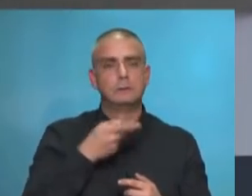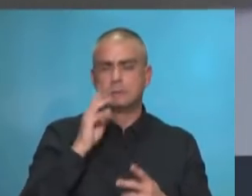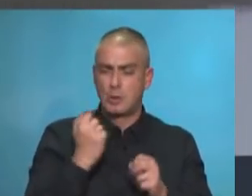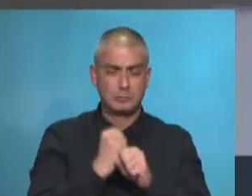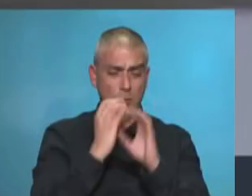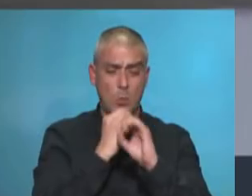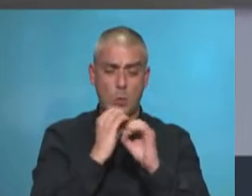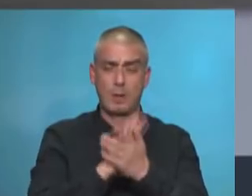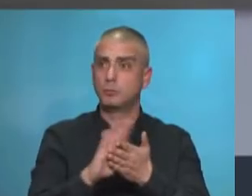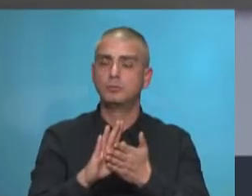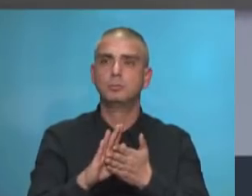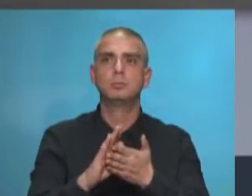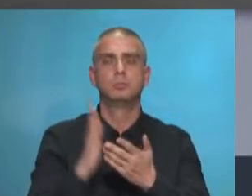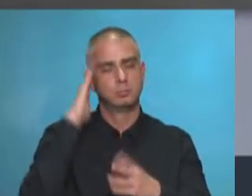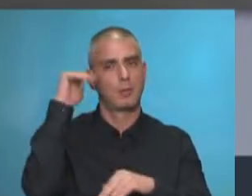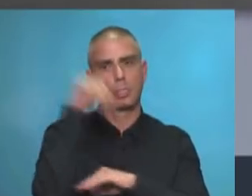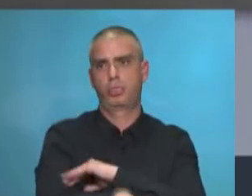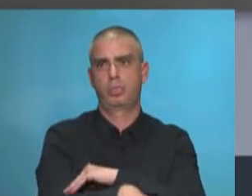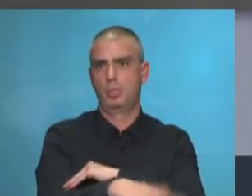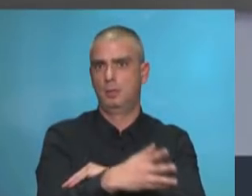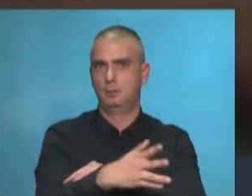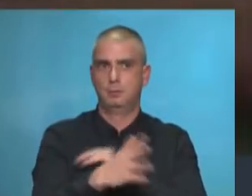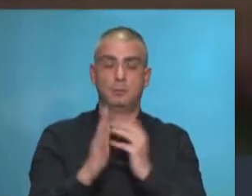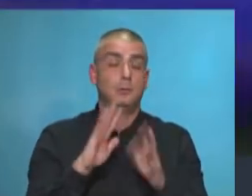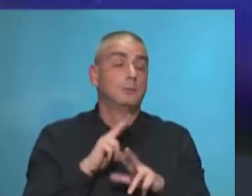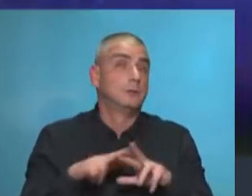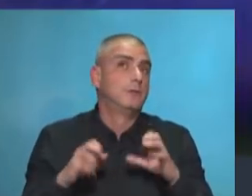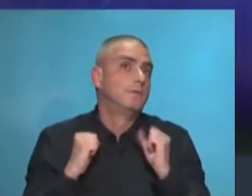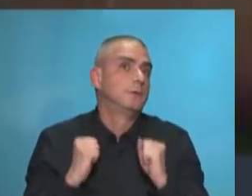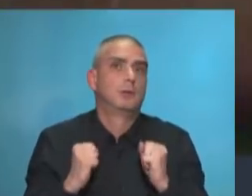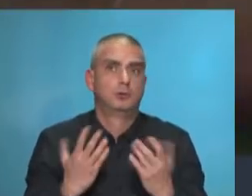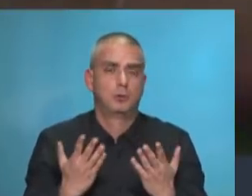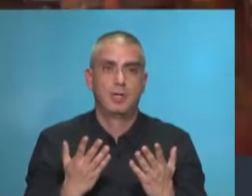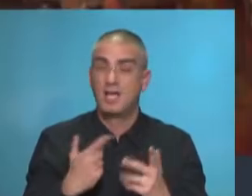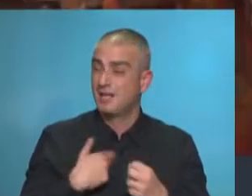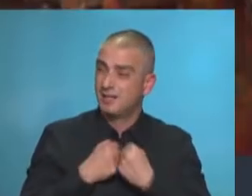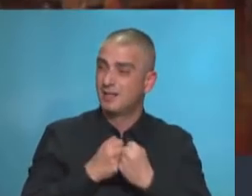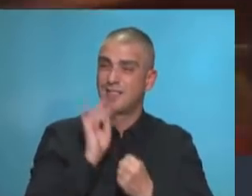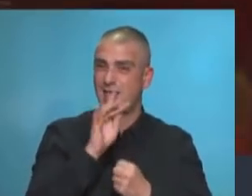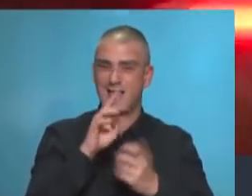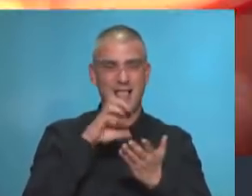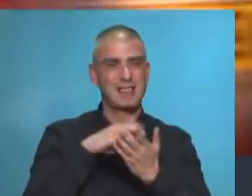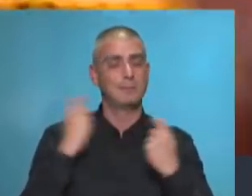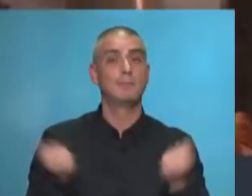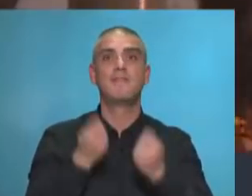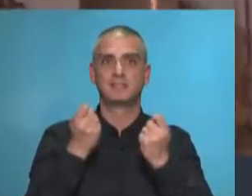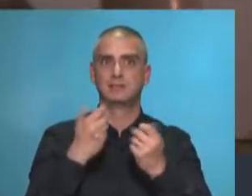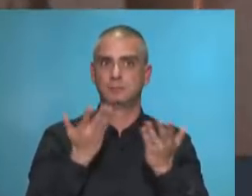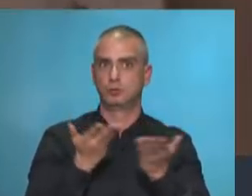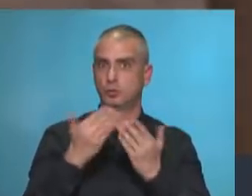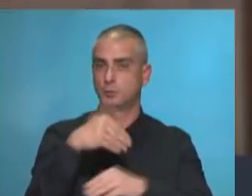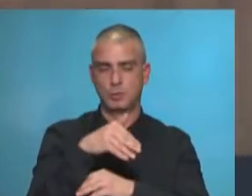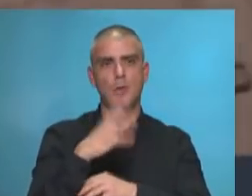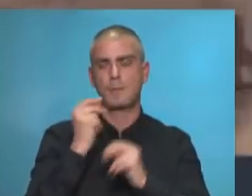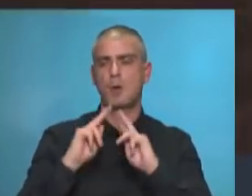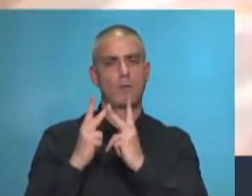הכי פשוט, וככה נופלות לעולם שכולו תהום קשה. המלחמה באתרים המפרסמים שירותי מין הביאה קבוצות של